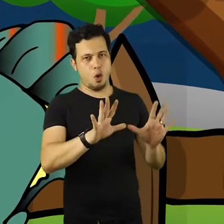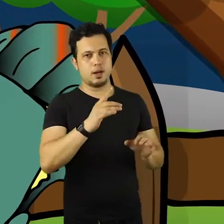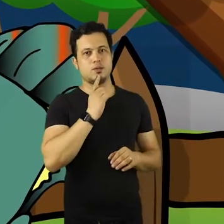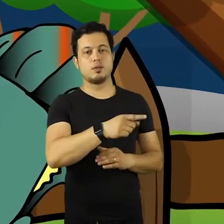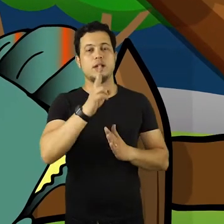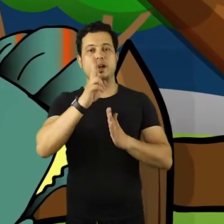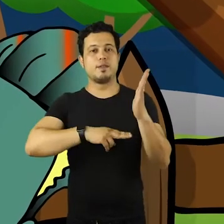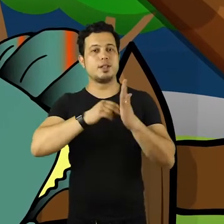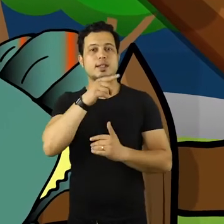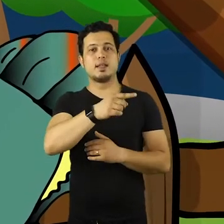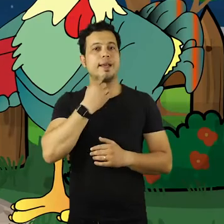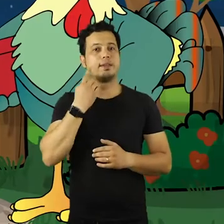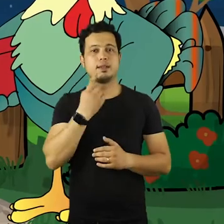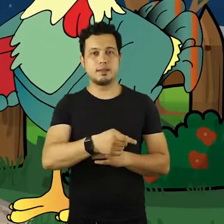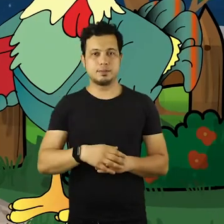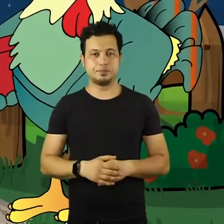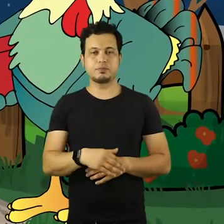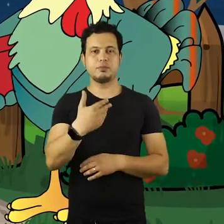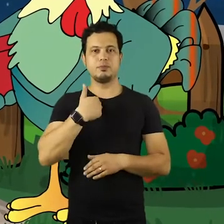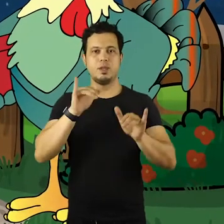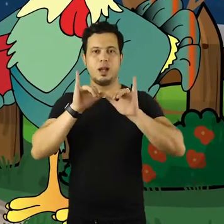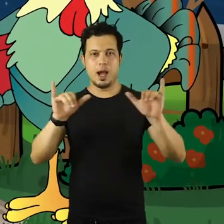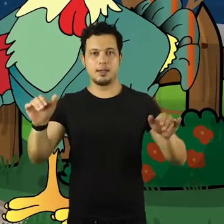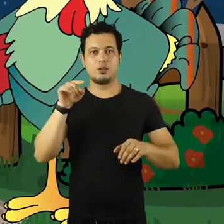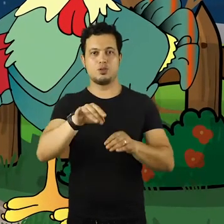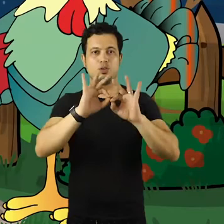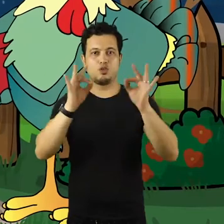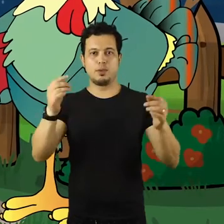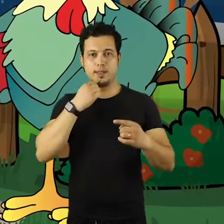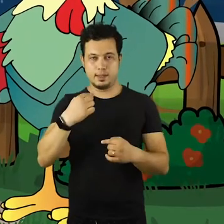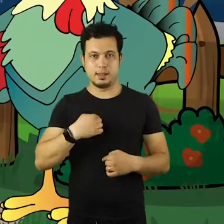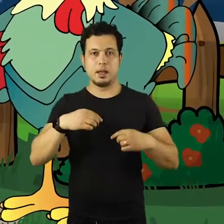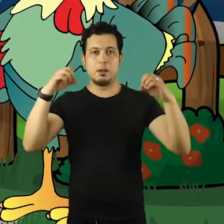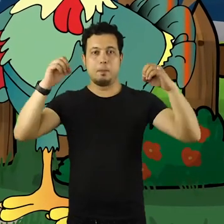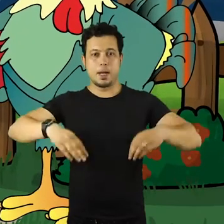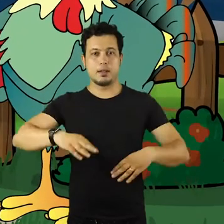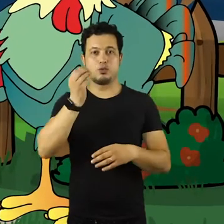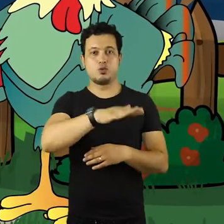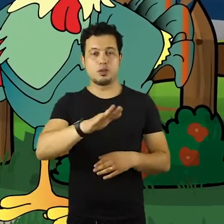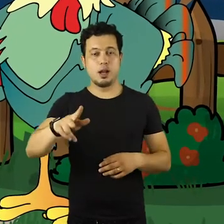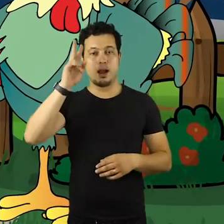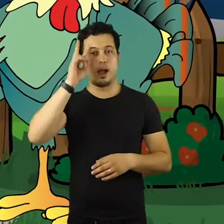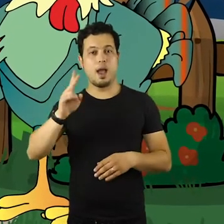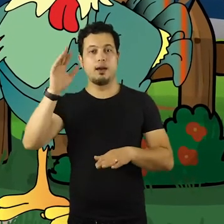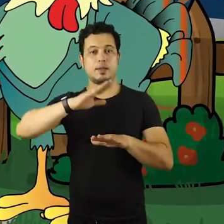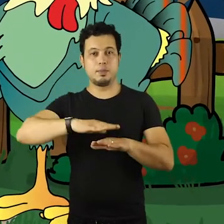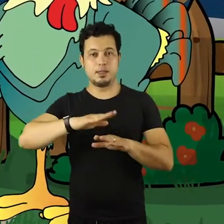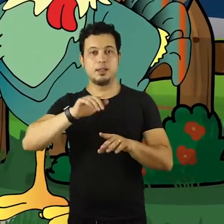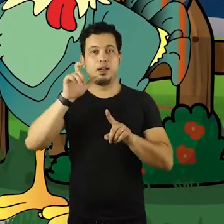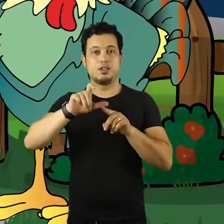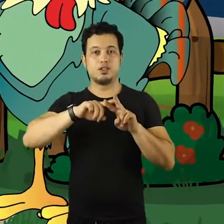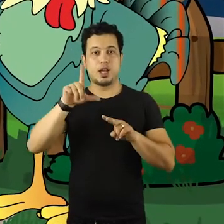size tam olarak ne dedi? Bize aynen şöyle dedi. Bıraktı çocuklar hayal etmeyi, Çallı kaybetti